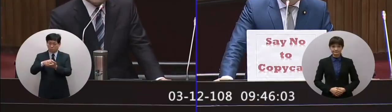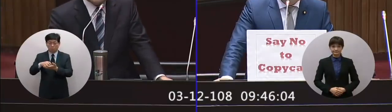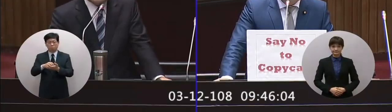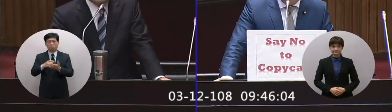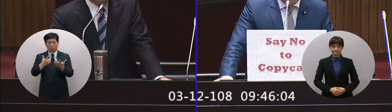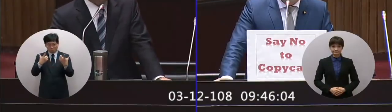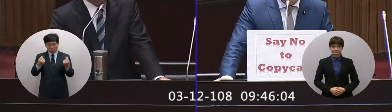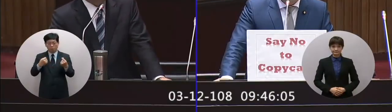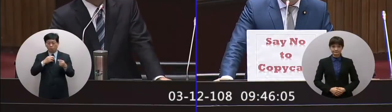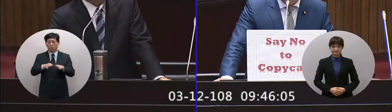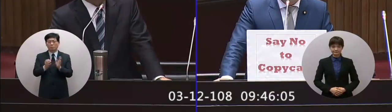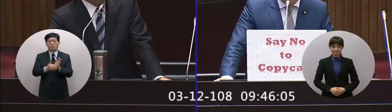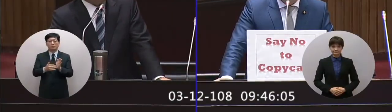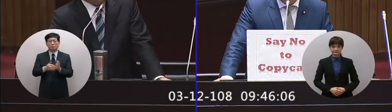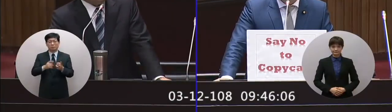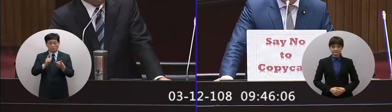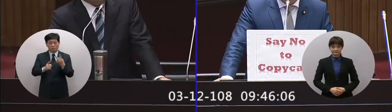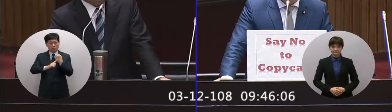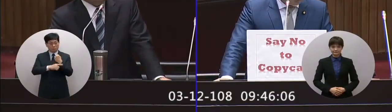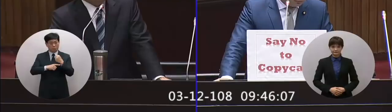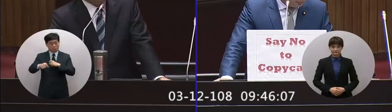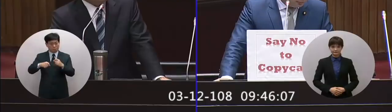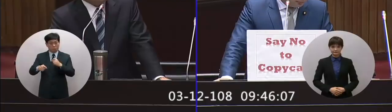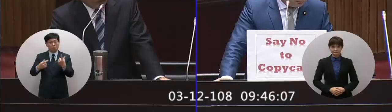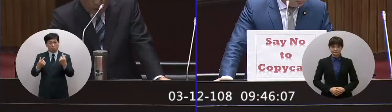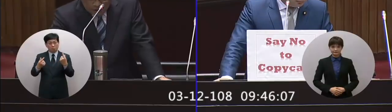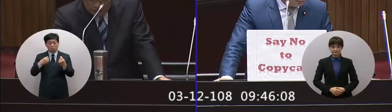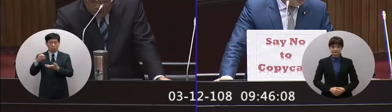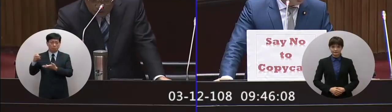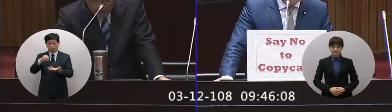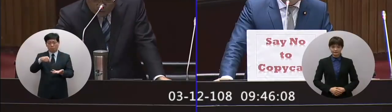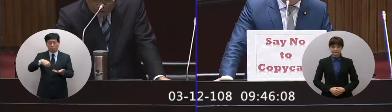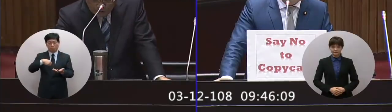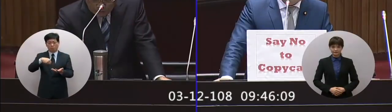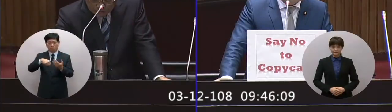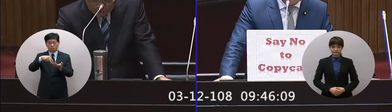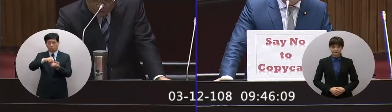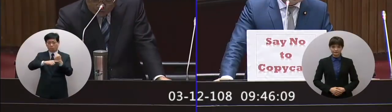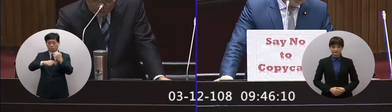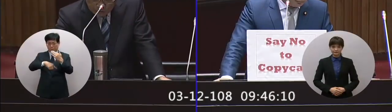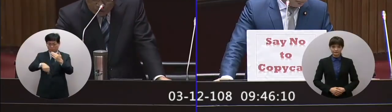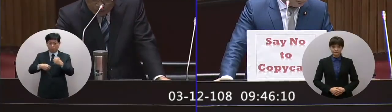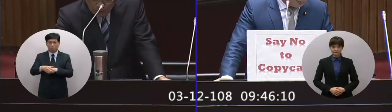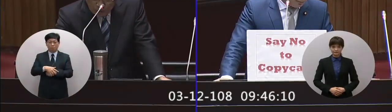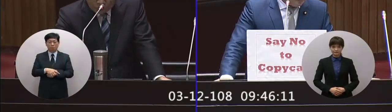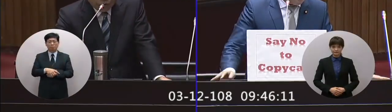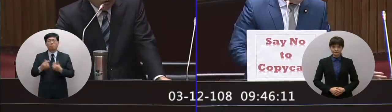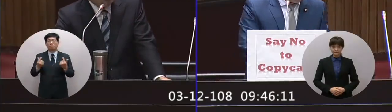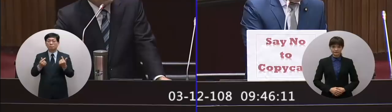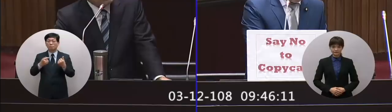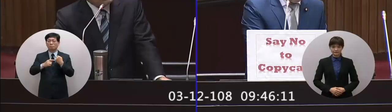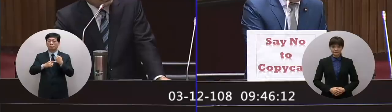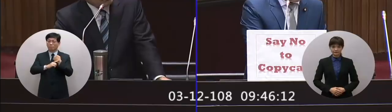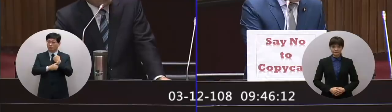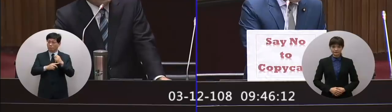我们都进行，而且相关的法律也有在贵院。那我们相关的这些情形，包括